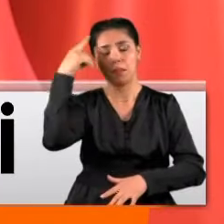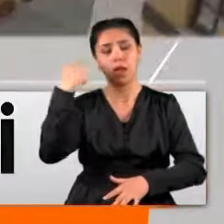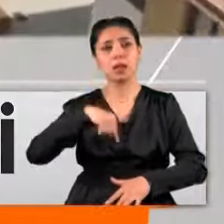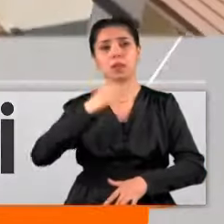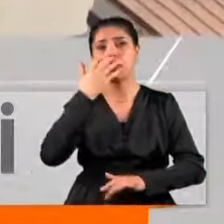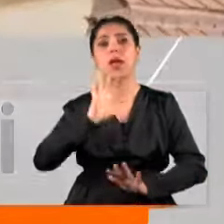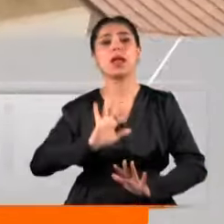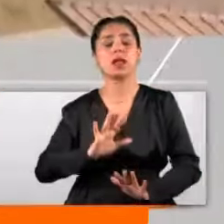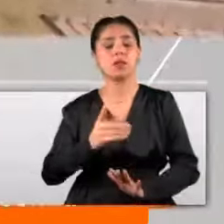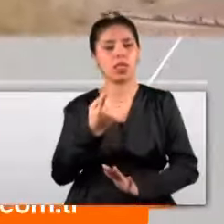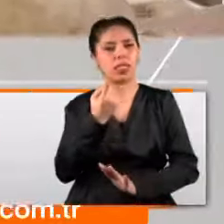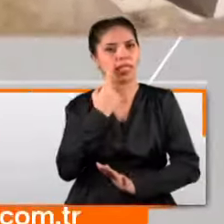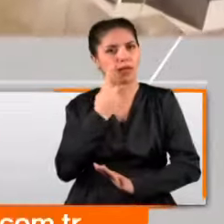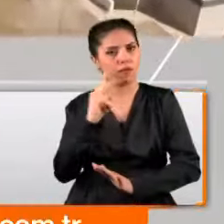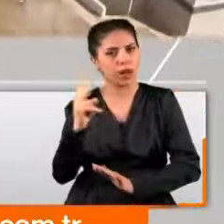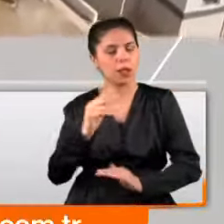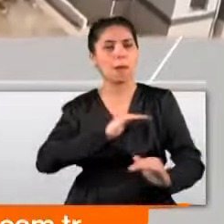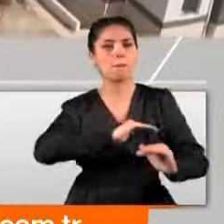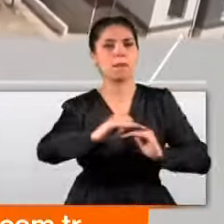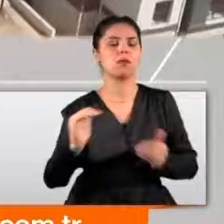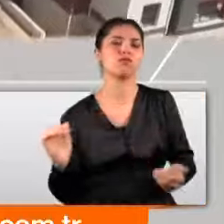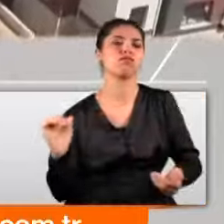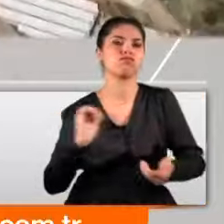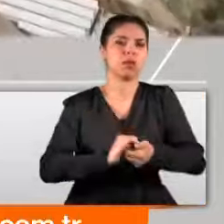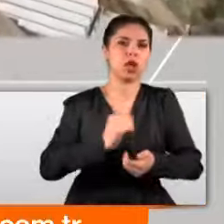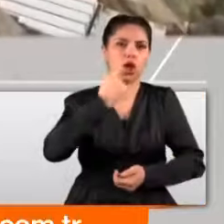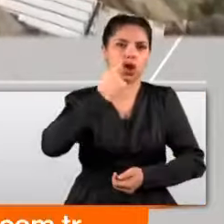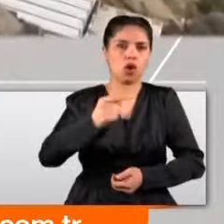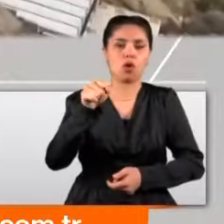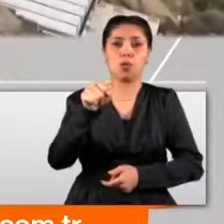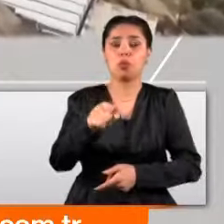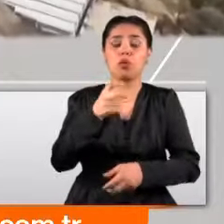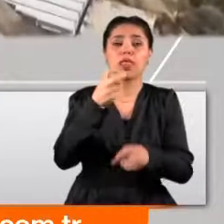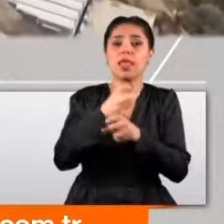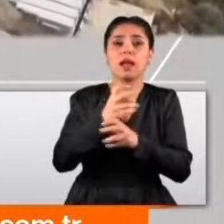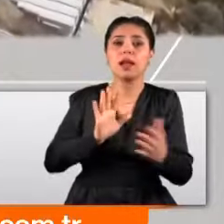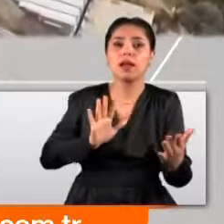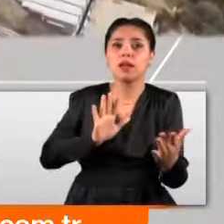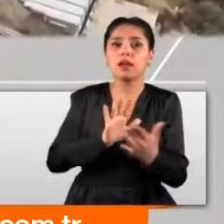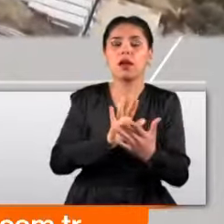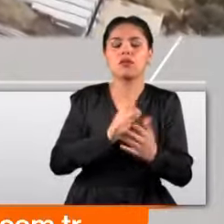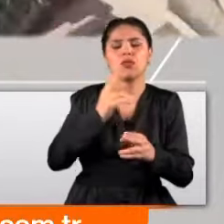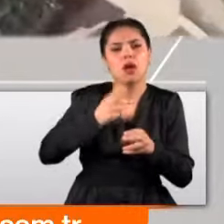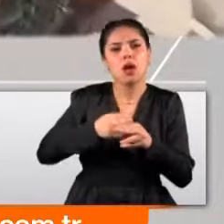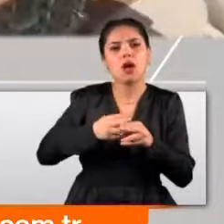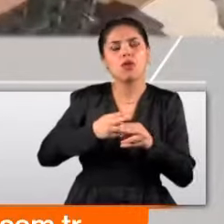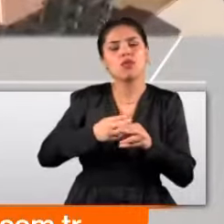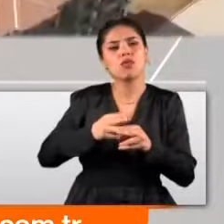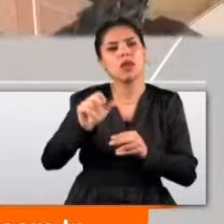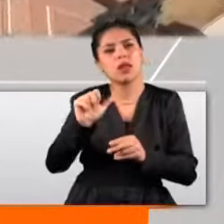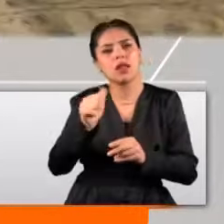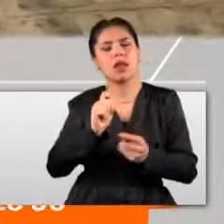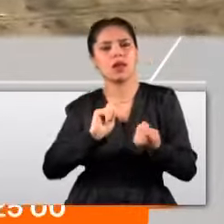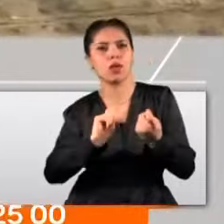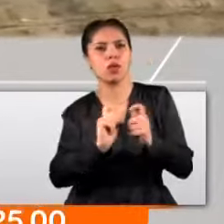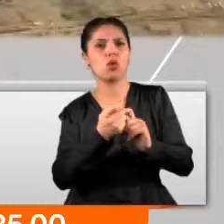beklemiyor. Devlet ve millet el ele vererek bu tehdide karşı bir an önce gereken